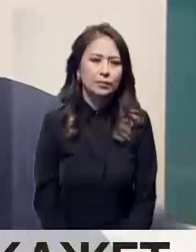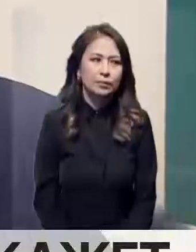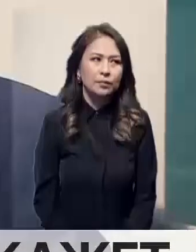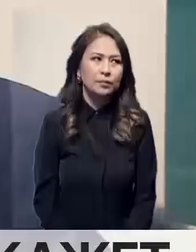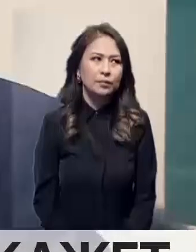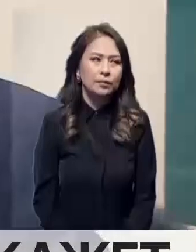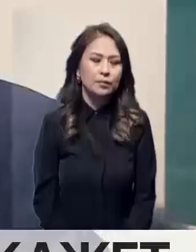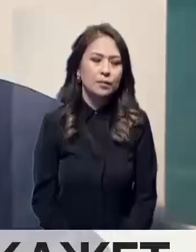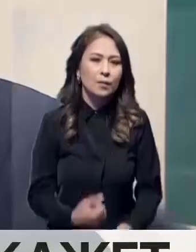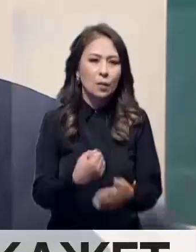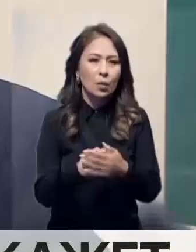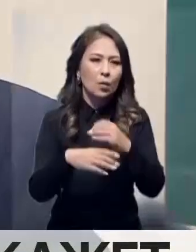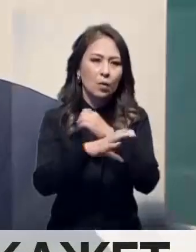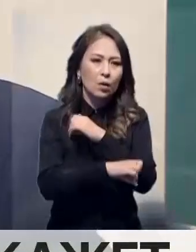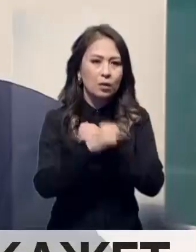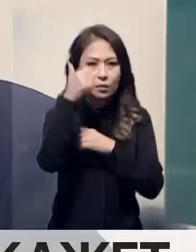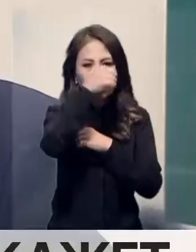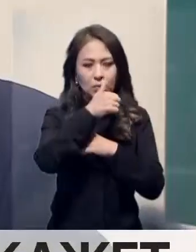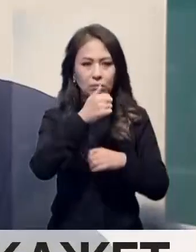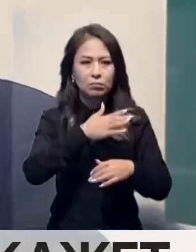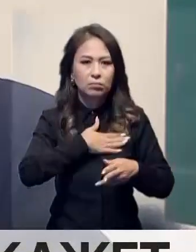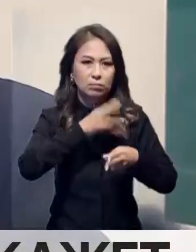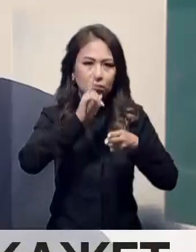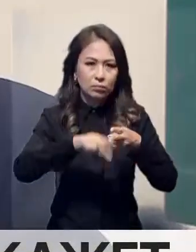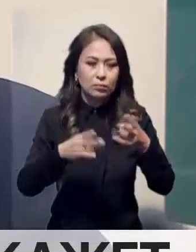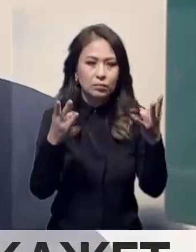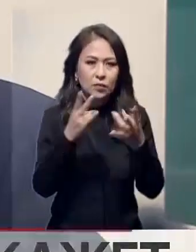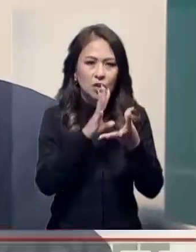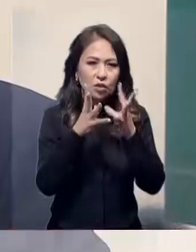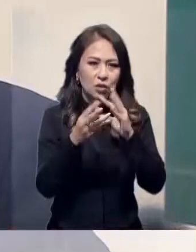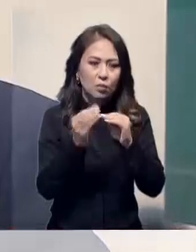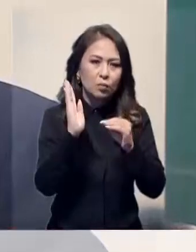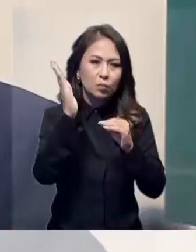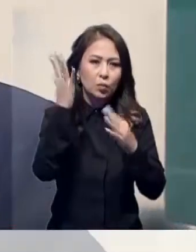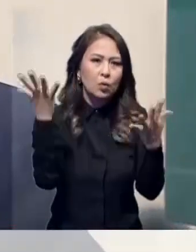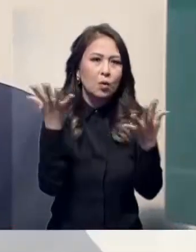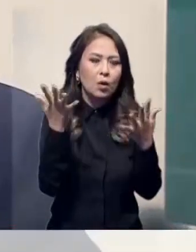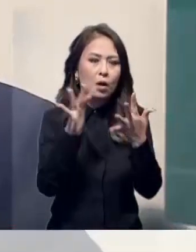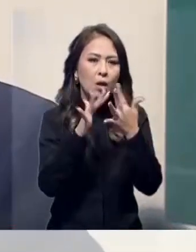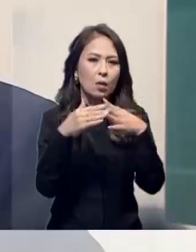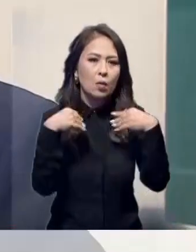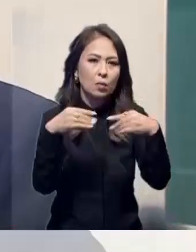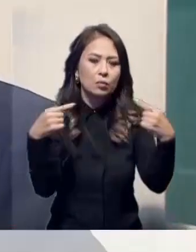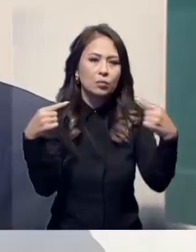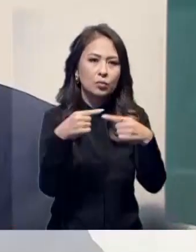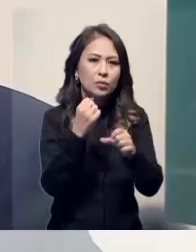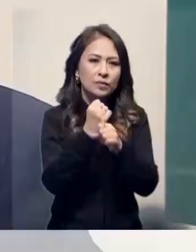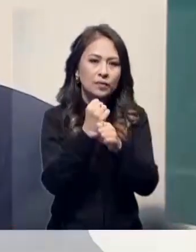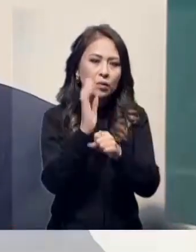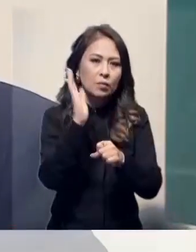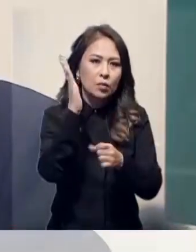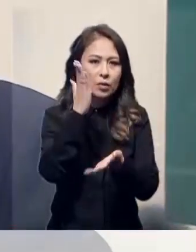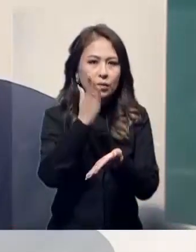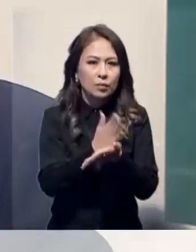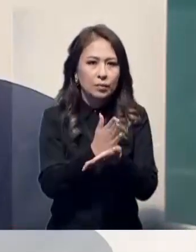Сол жылдың аяғына дейін осы жұмысты біз аяқтауымыз керек. Жалпы келешекте қандай ауыл шаруашылығына кіретін салалар келешегі